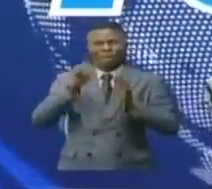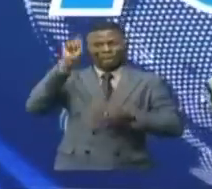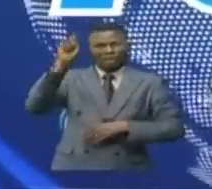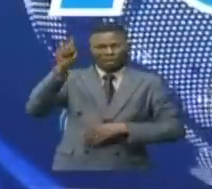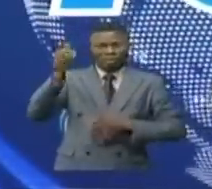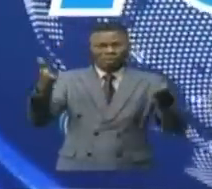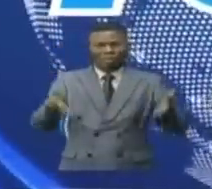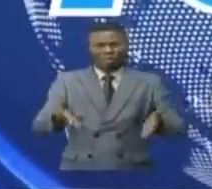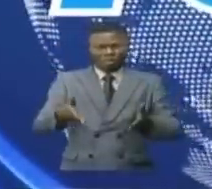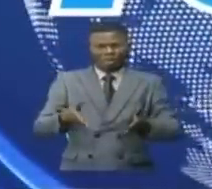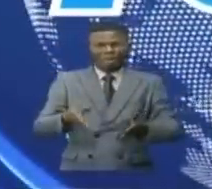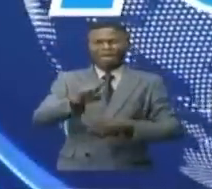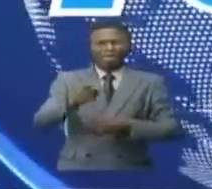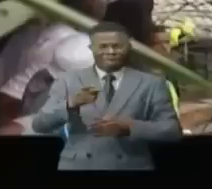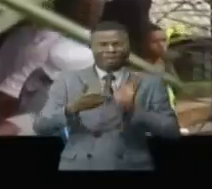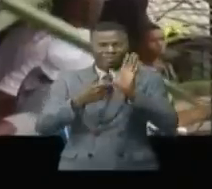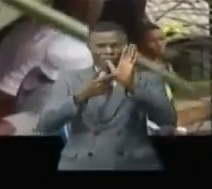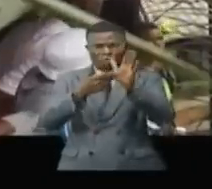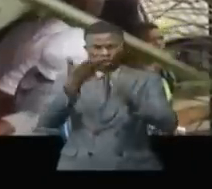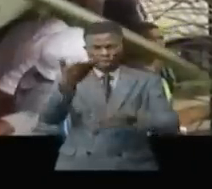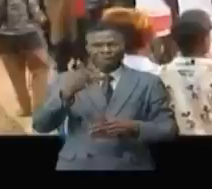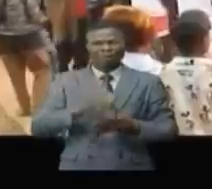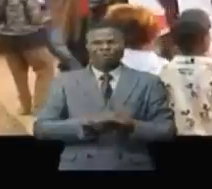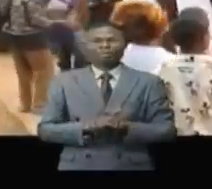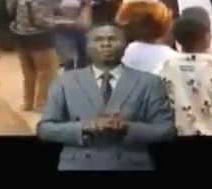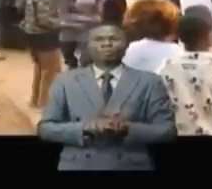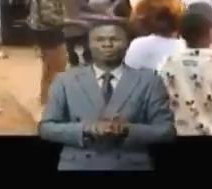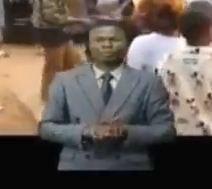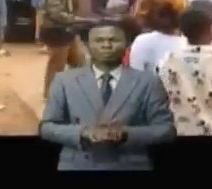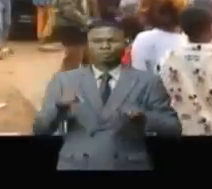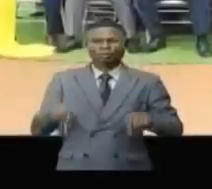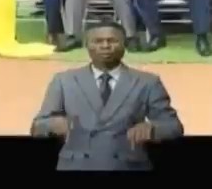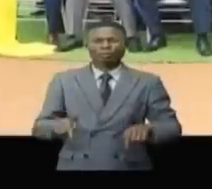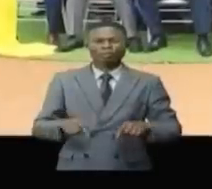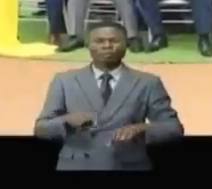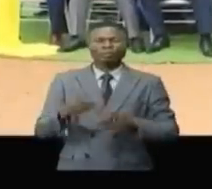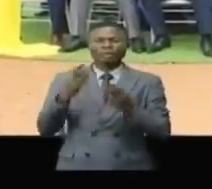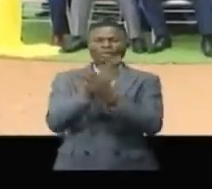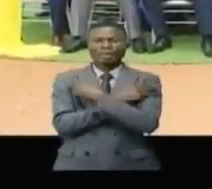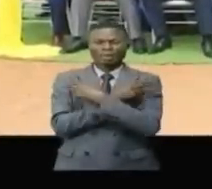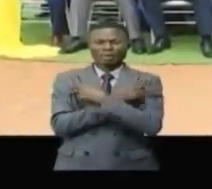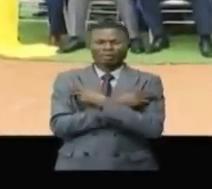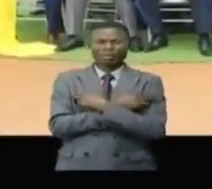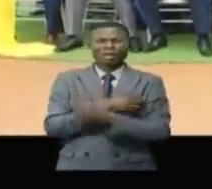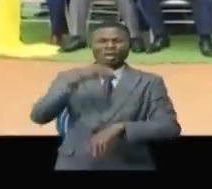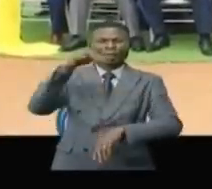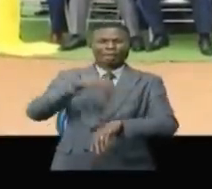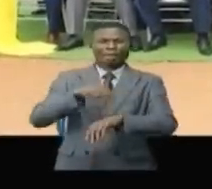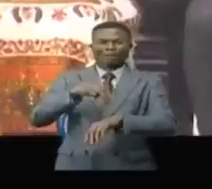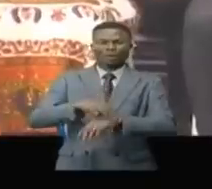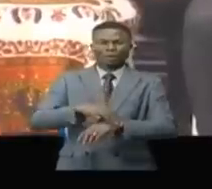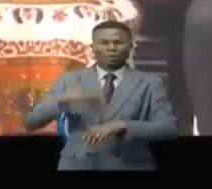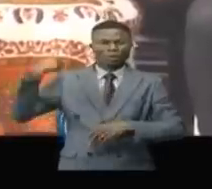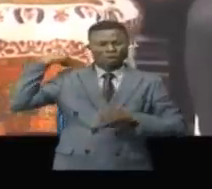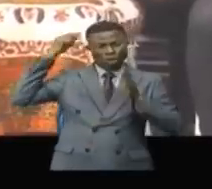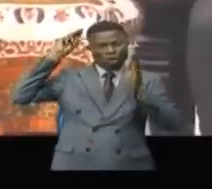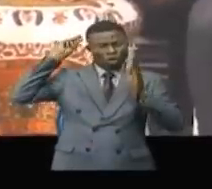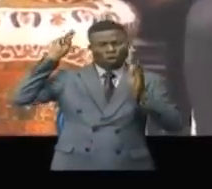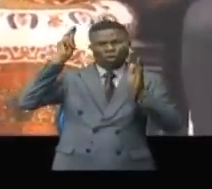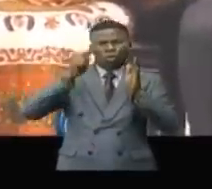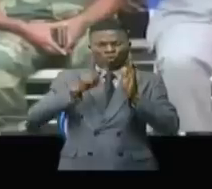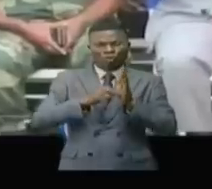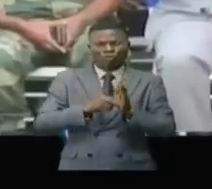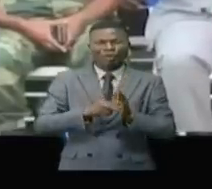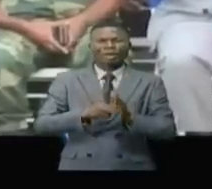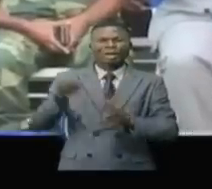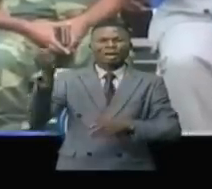l'événement, Pierre Ombou Saïdi. Ce jour dans la ville portuaire de Matadi, où le gouverneur de la province du Congo central,